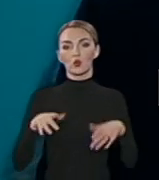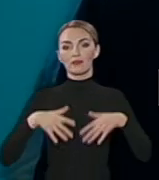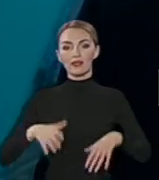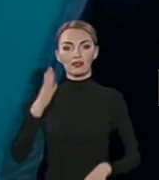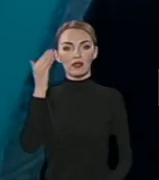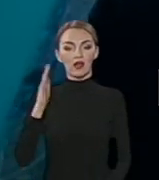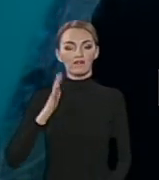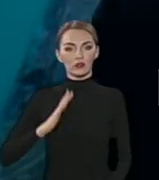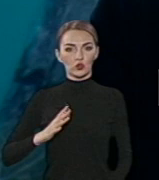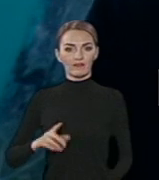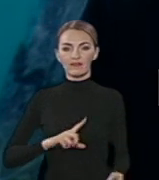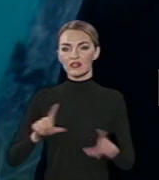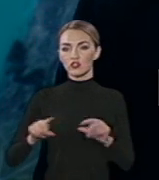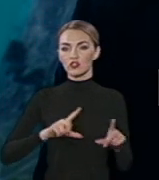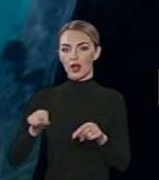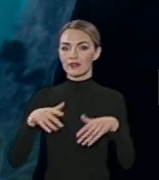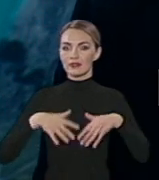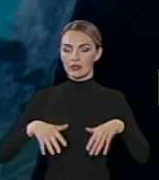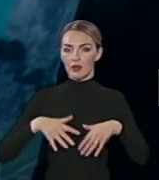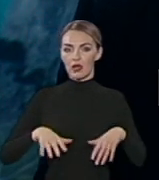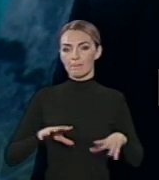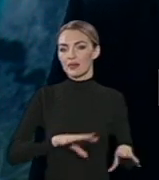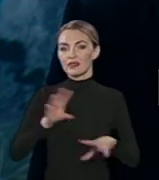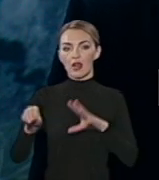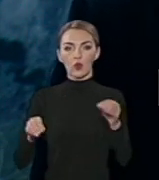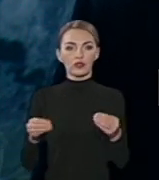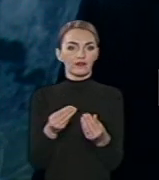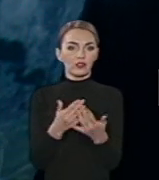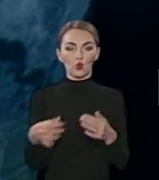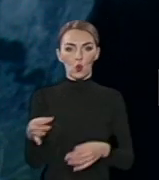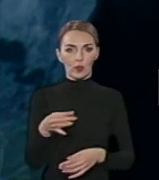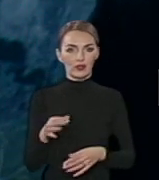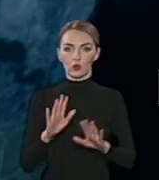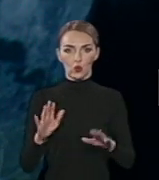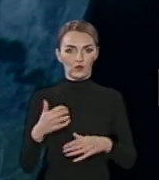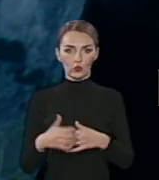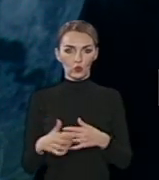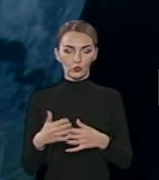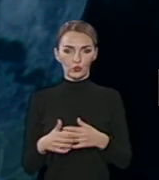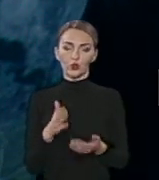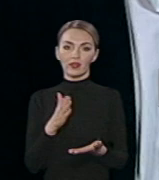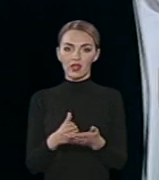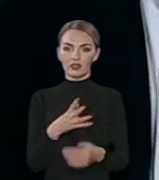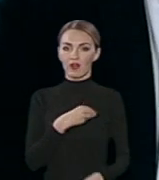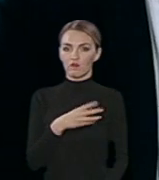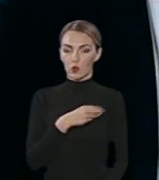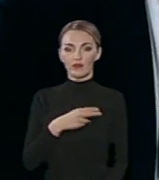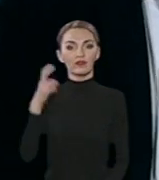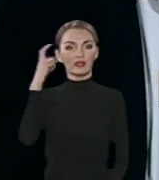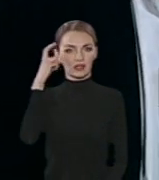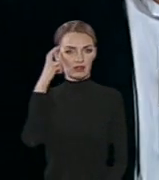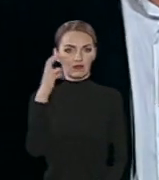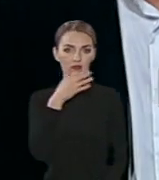татары вынуждены выезжать из Крыма и переселяются в различные области Украины, не только в Херсонскую, да, есть и во Львове, и в Киеве